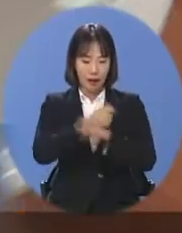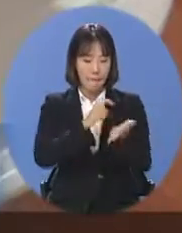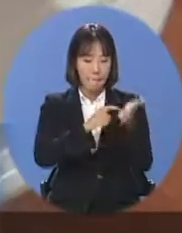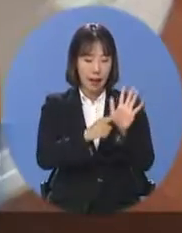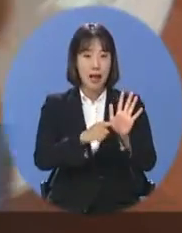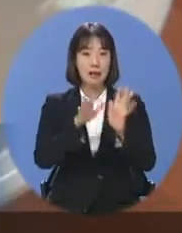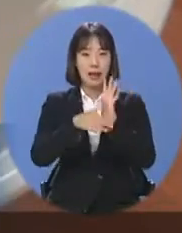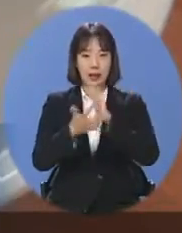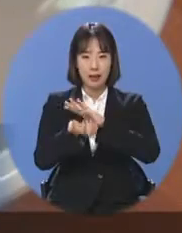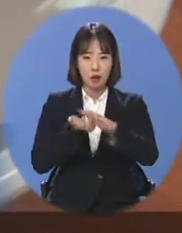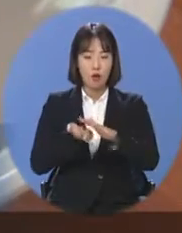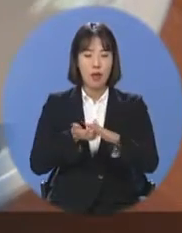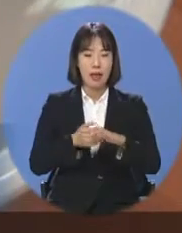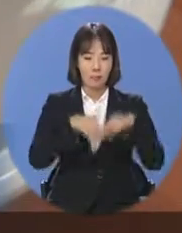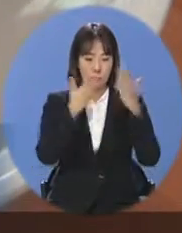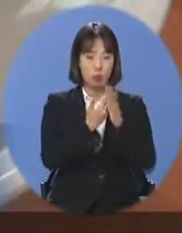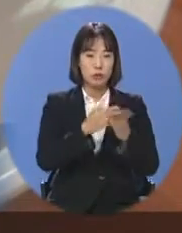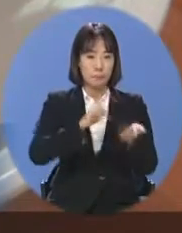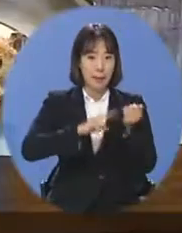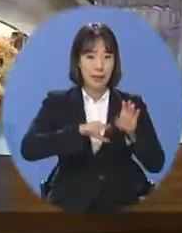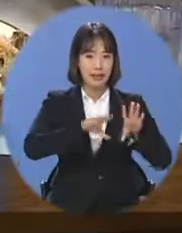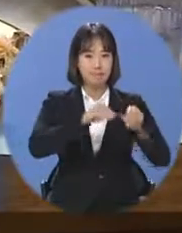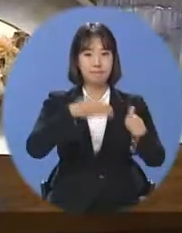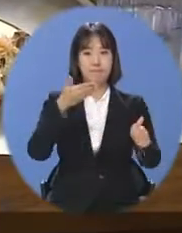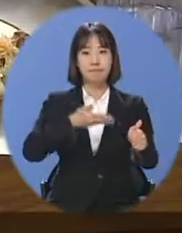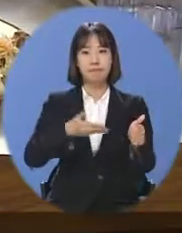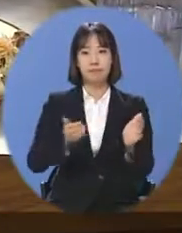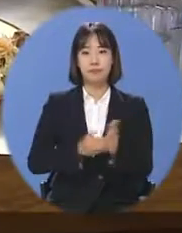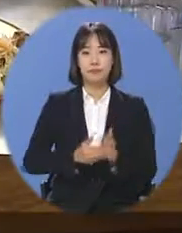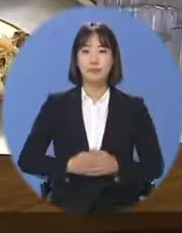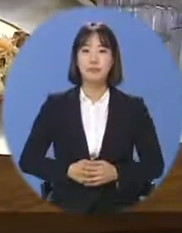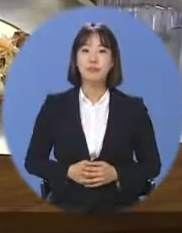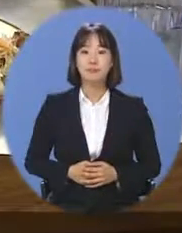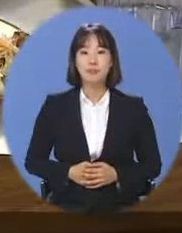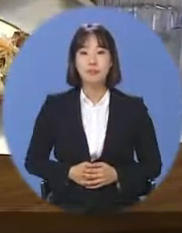잠정 유통 판매 중단 협조를 요청했습니다.